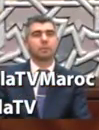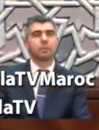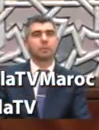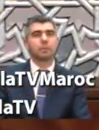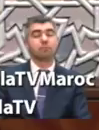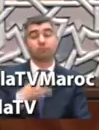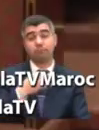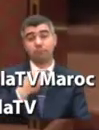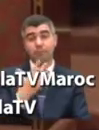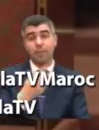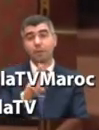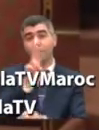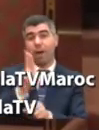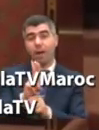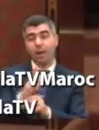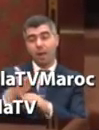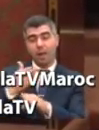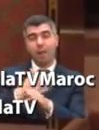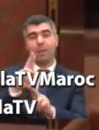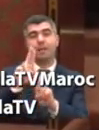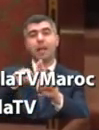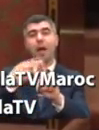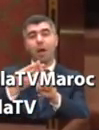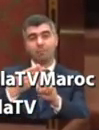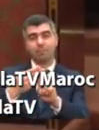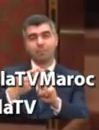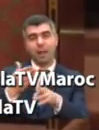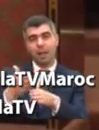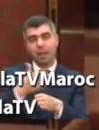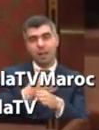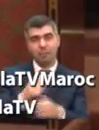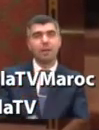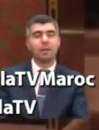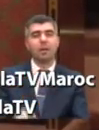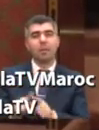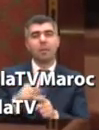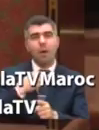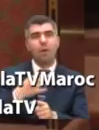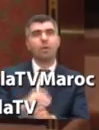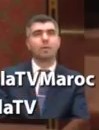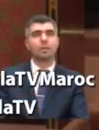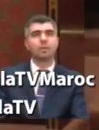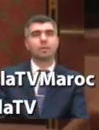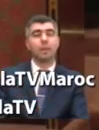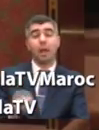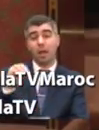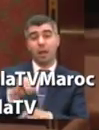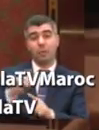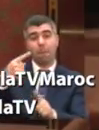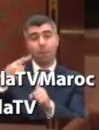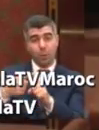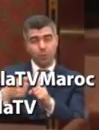حقا هذا السؤال جاوبت عليه من طرف الأسئلة كلها اللي كانوا جاوا المتعلقة بالموسم الفلاحي، واللي بغيت نأكد عليه هو